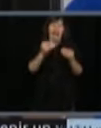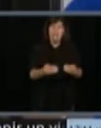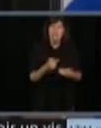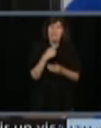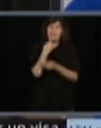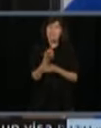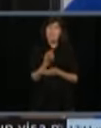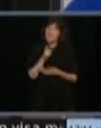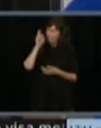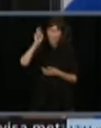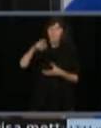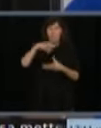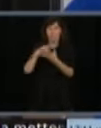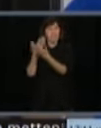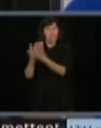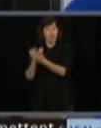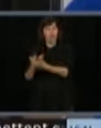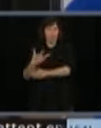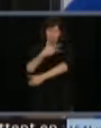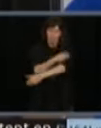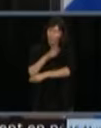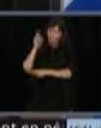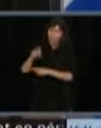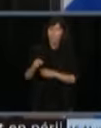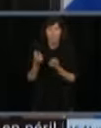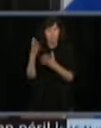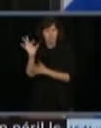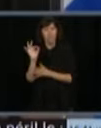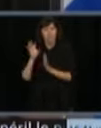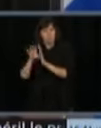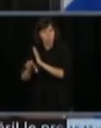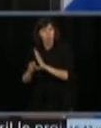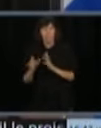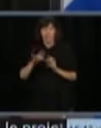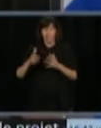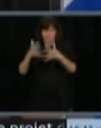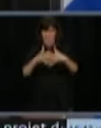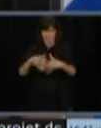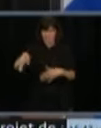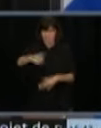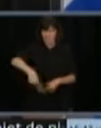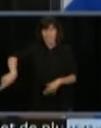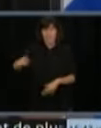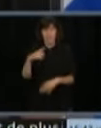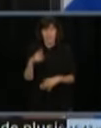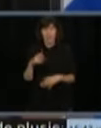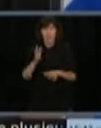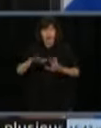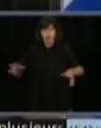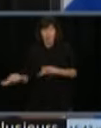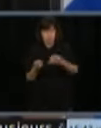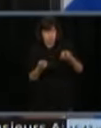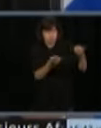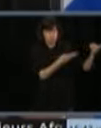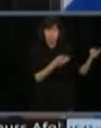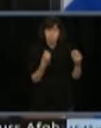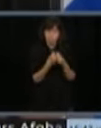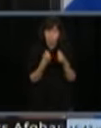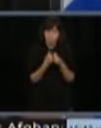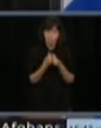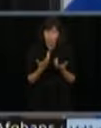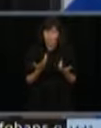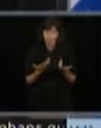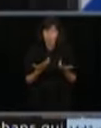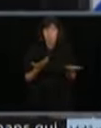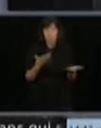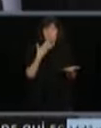hausse, on regarde aux États-Unis, beaucoup d'hospitalisations chez les enfants. Pourquoi, M. Arruda, on n'y va pas plus loin? Vaccination